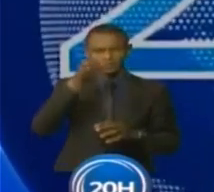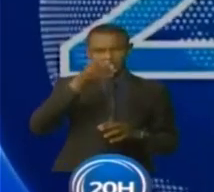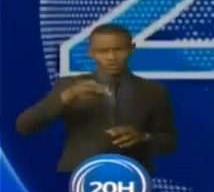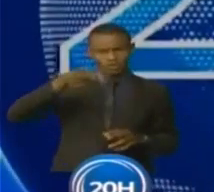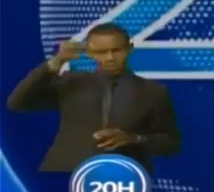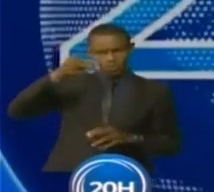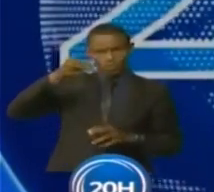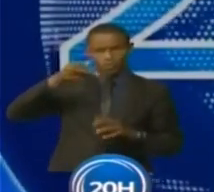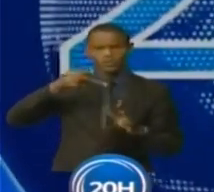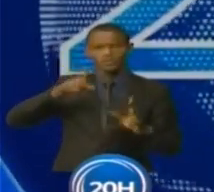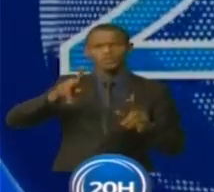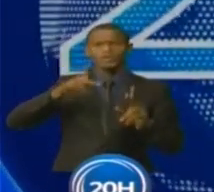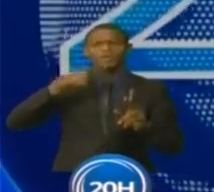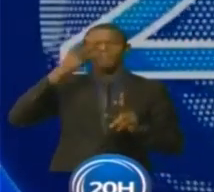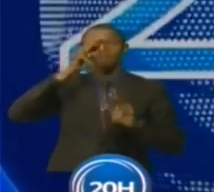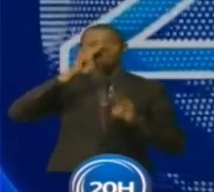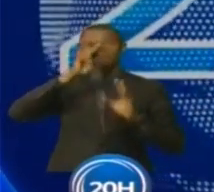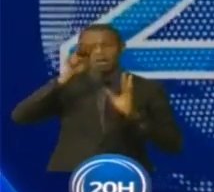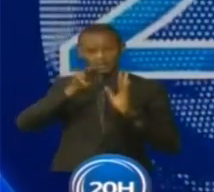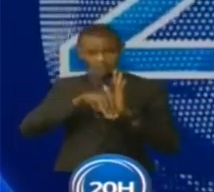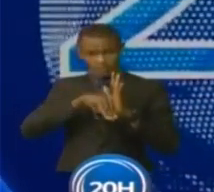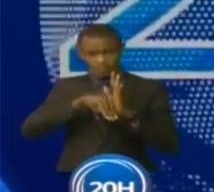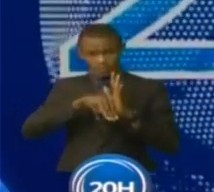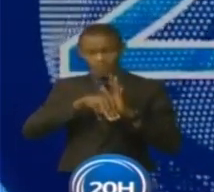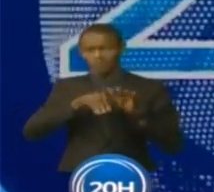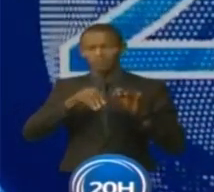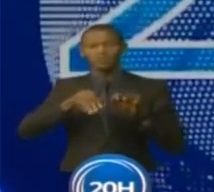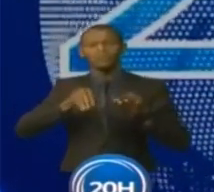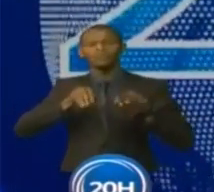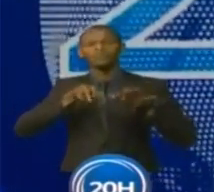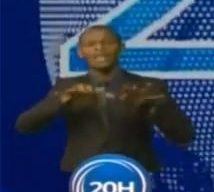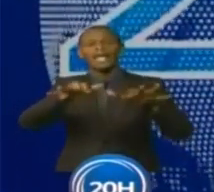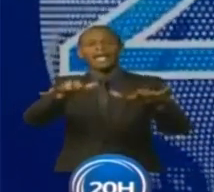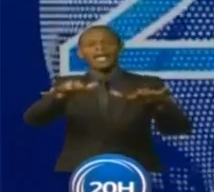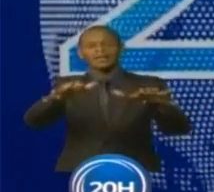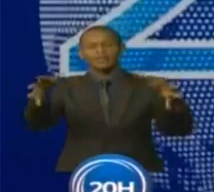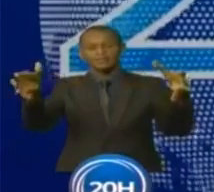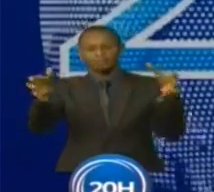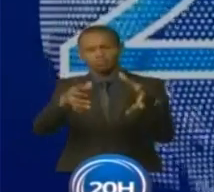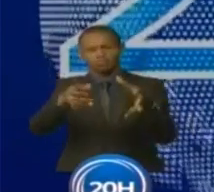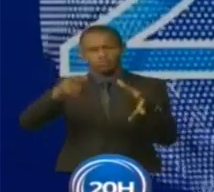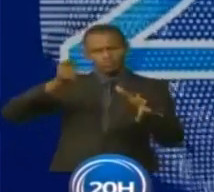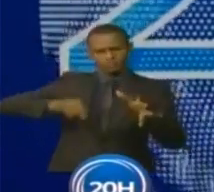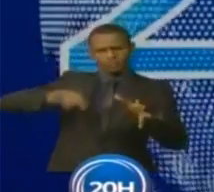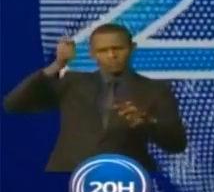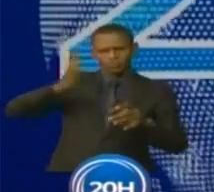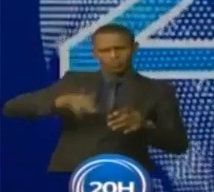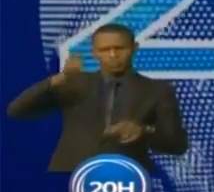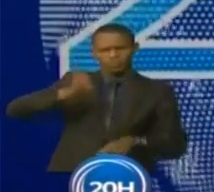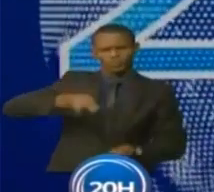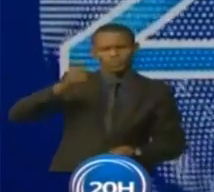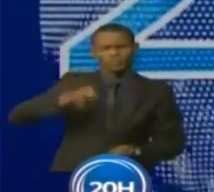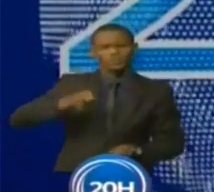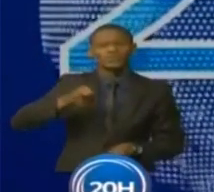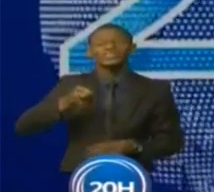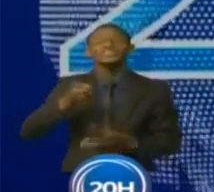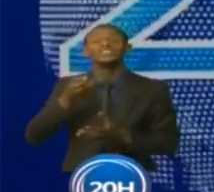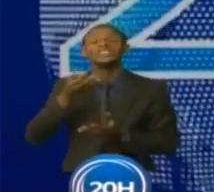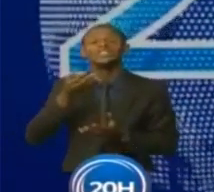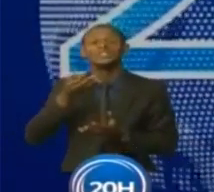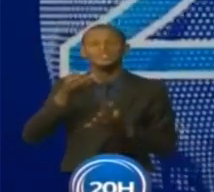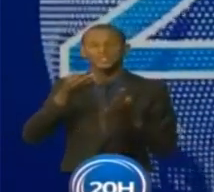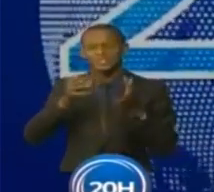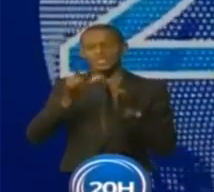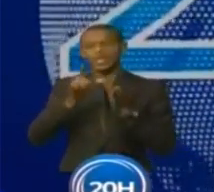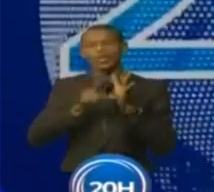sur la ratification de l'ordonnance loi relative à l'endettement public et l'autre portant ratification de l'ordonnance